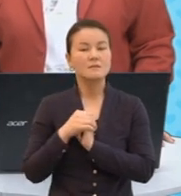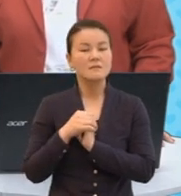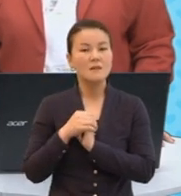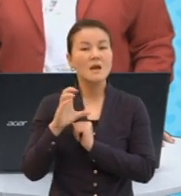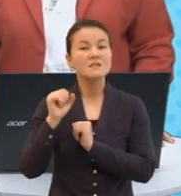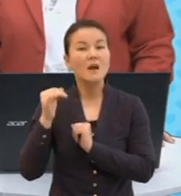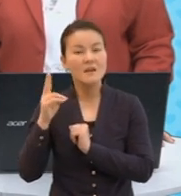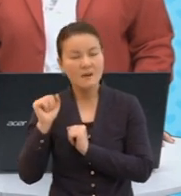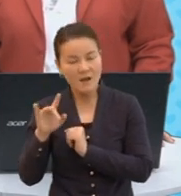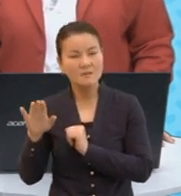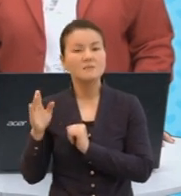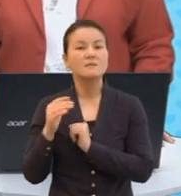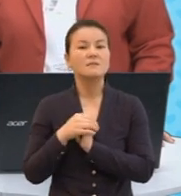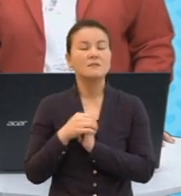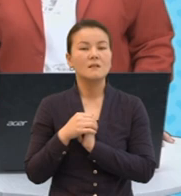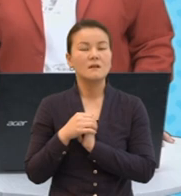Сайкал,